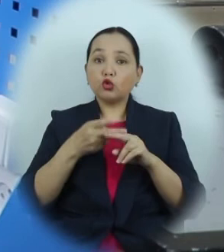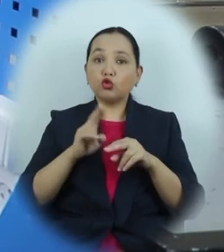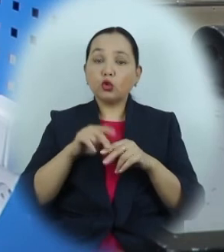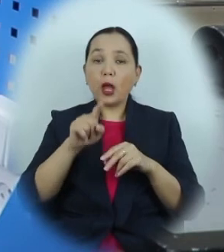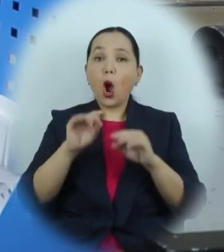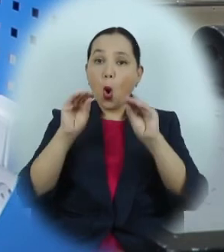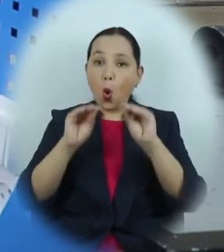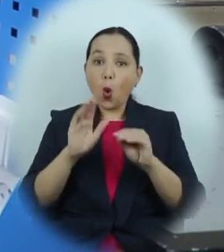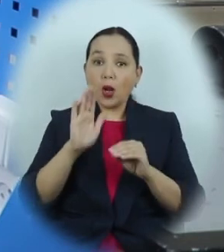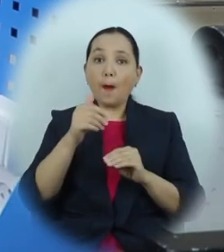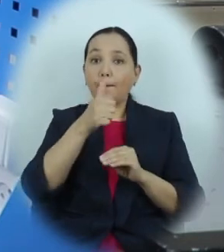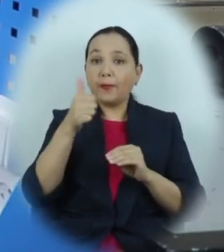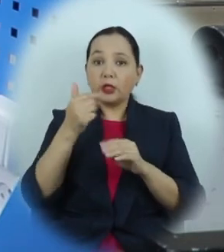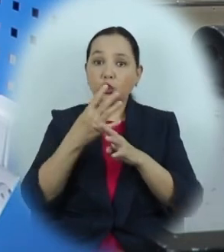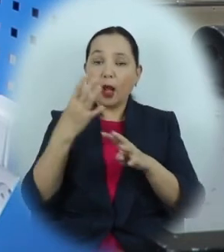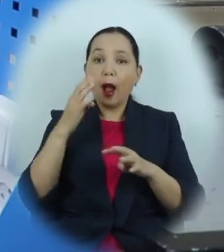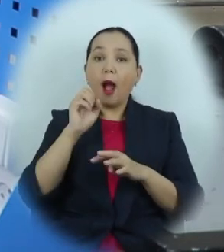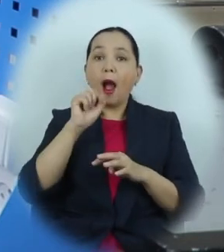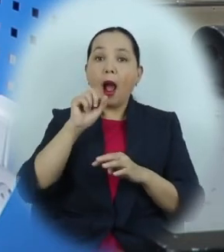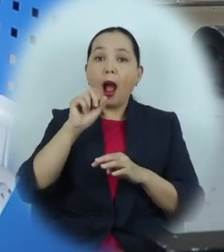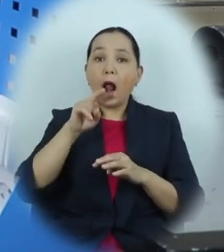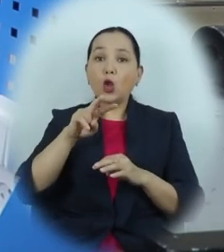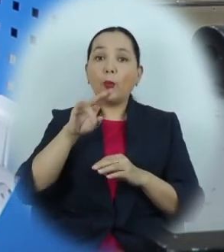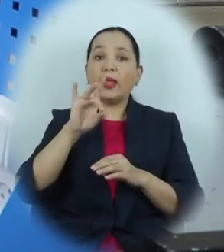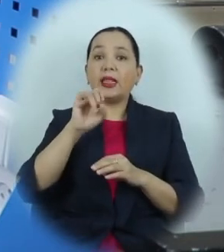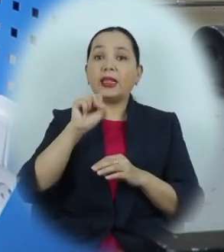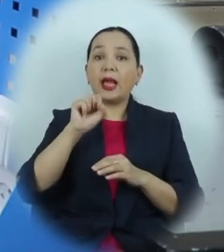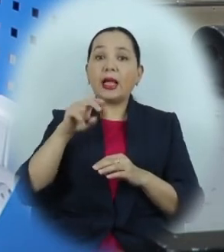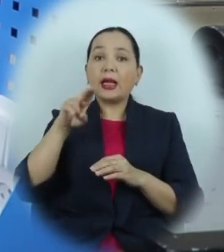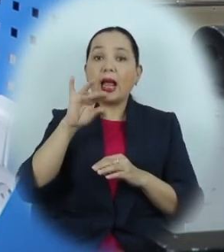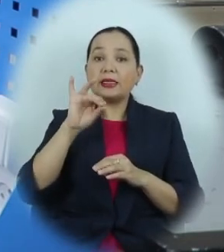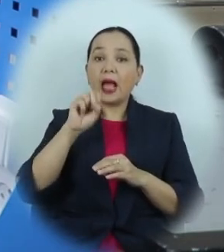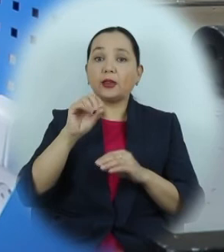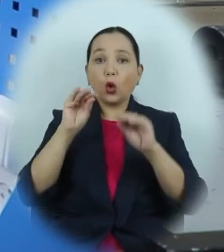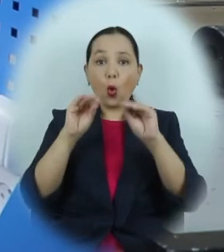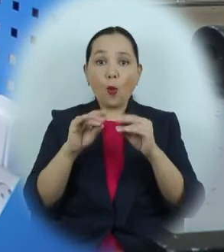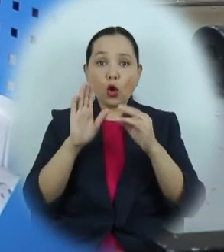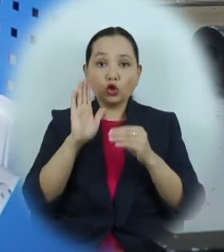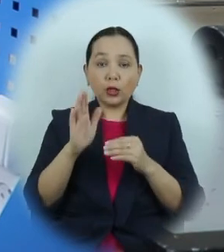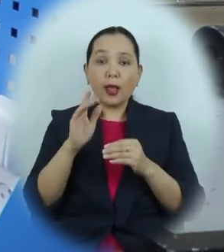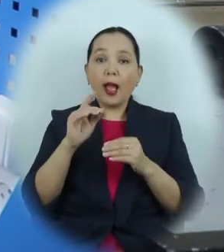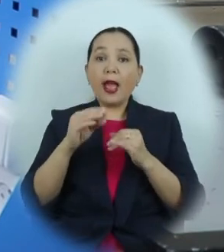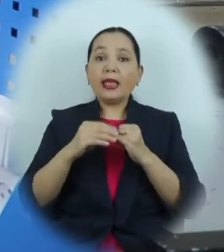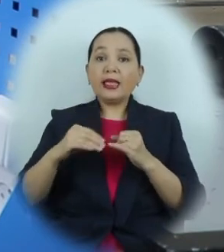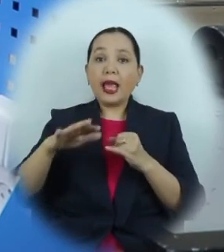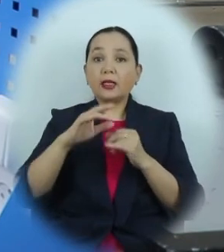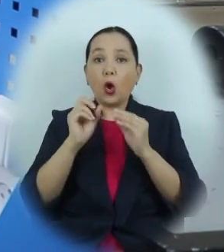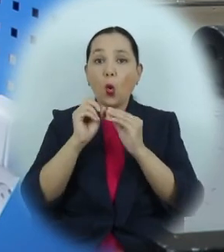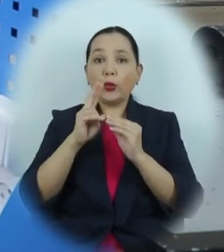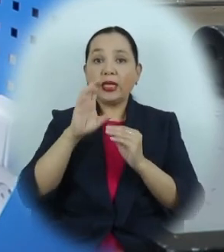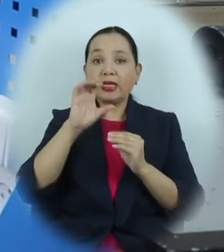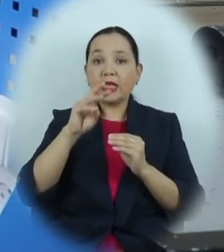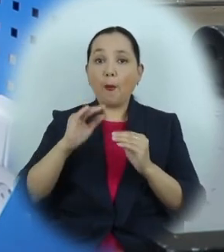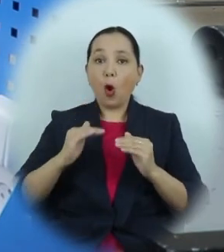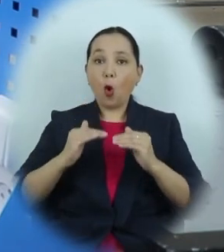narsalarni qo'yib, birinchi navbatda biz alyumin radiatorlarni qo'yib olishimiz kerak bo'ladi. Bu yerdan 12